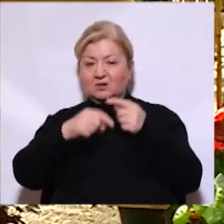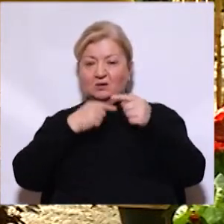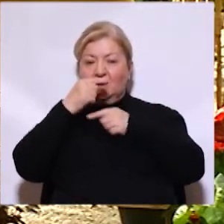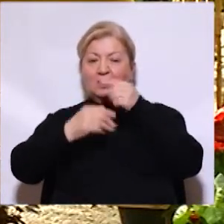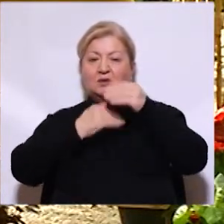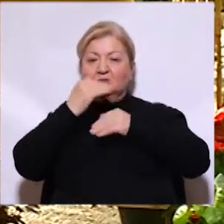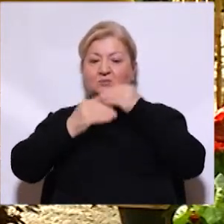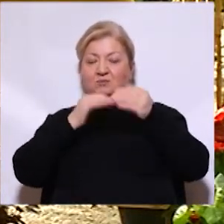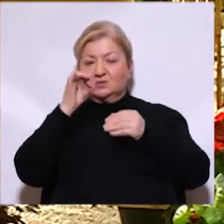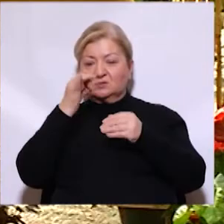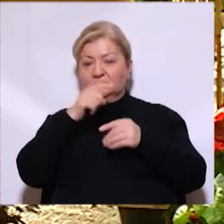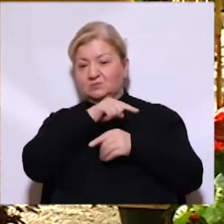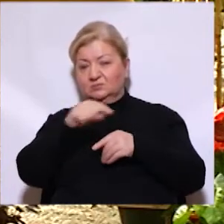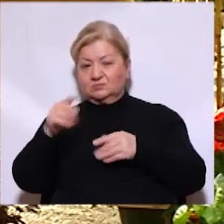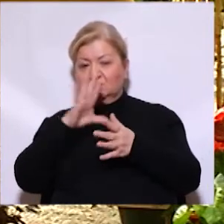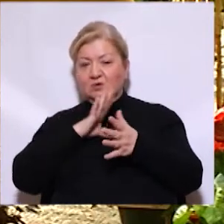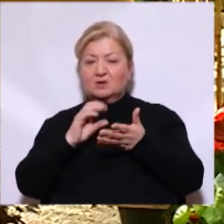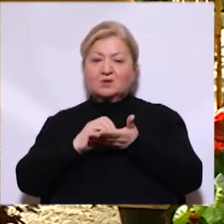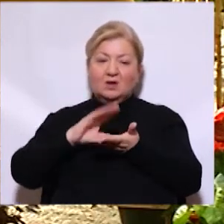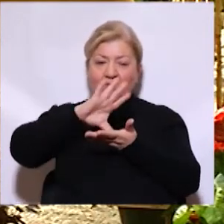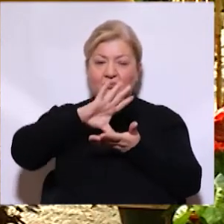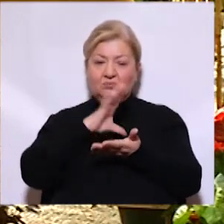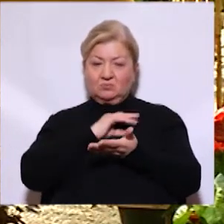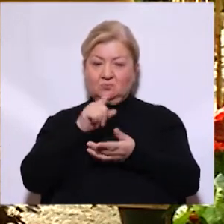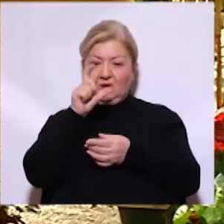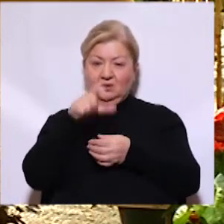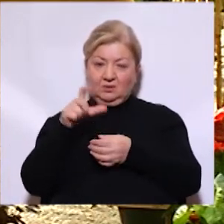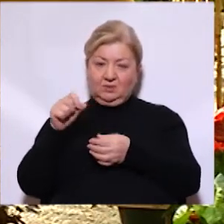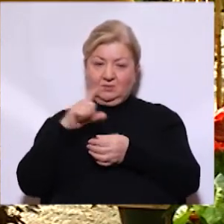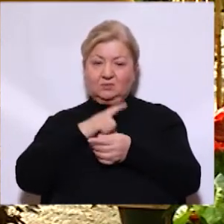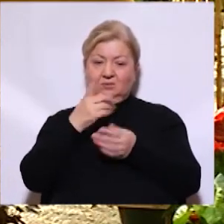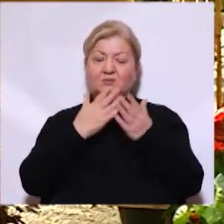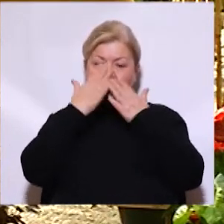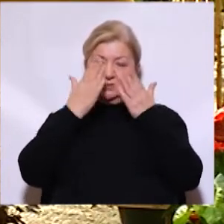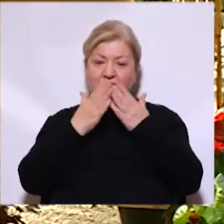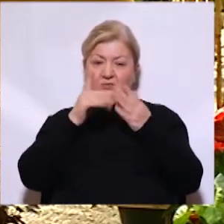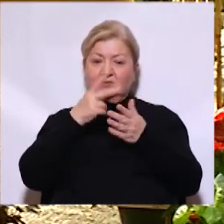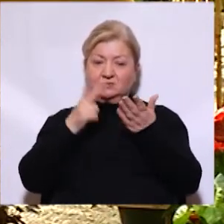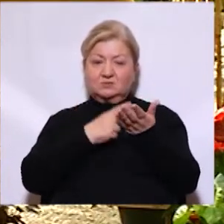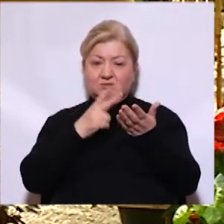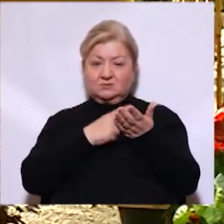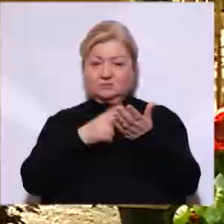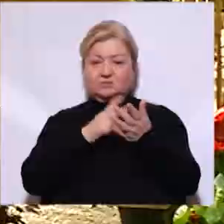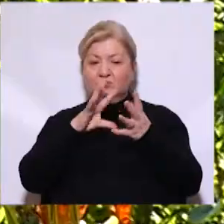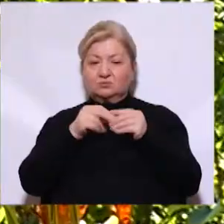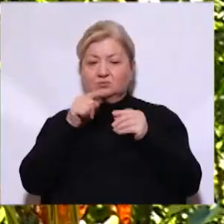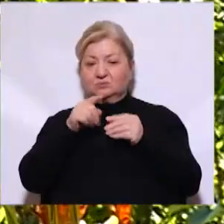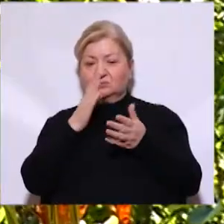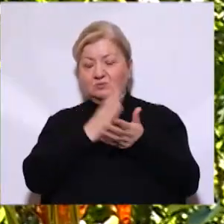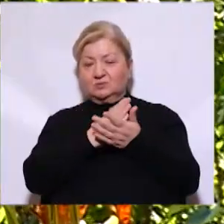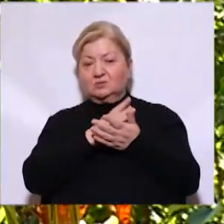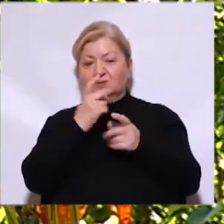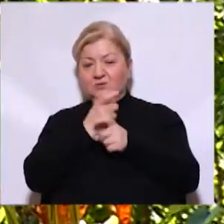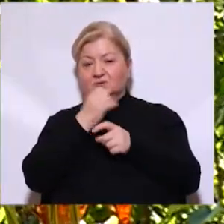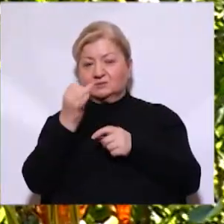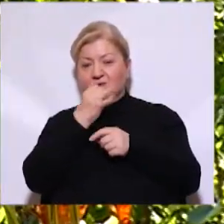კაცობრიობის ისტორიის განმავლობაში დაუგროვდა ადამიანს, ხო? ამიტომ მოკლედ იკითხეთ წიგნები. სულ ეს არის